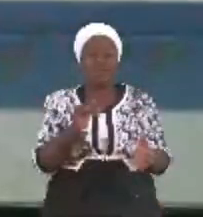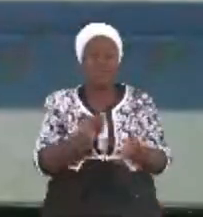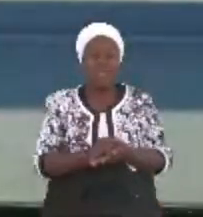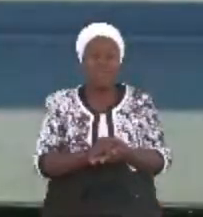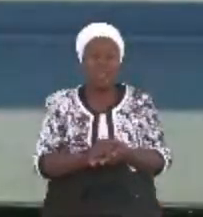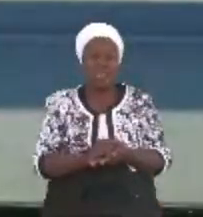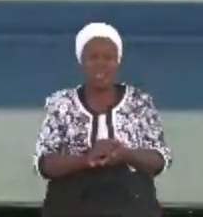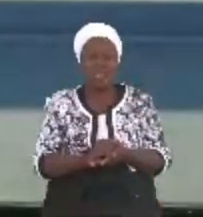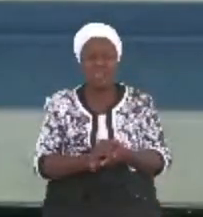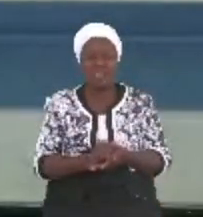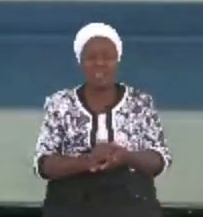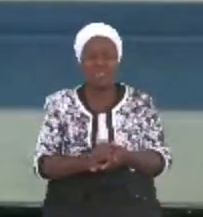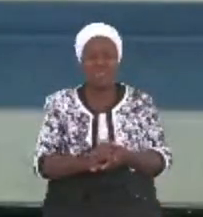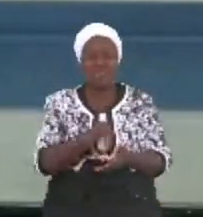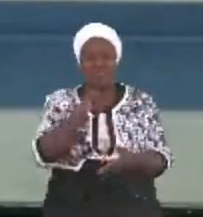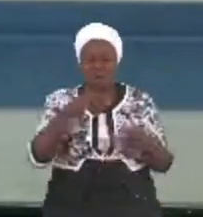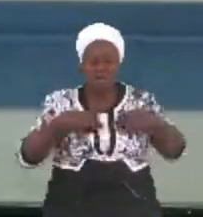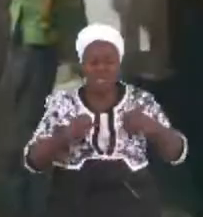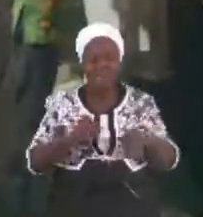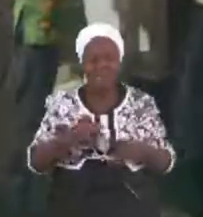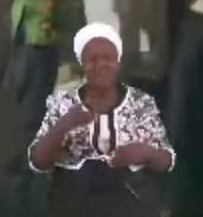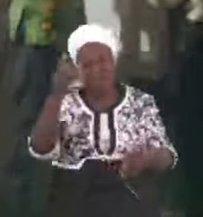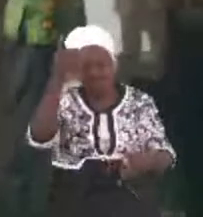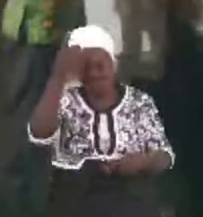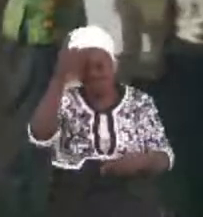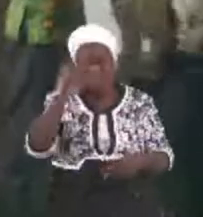Cette maladie incurable, sois guérie maintenant.